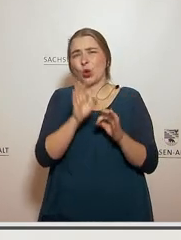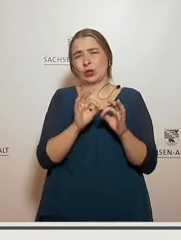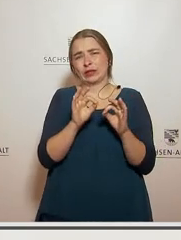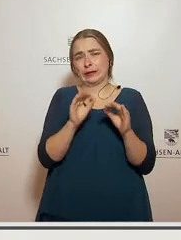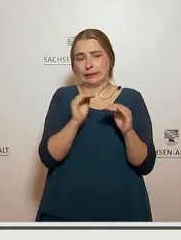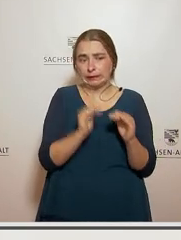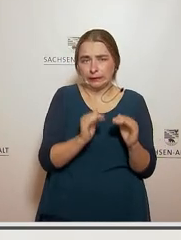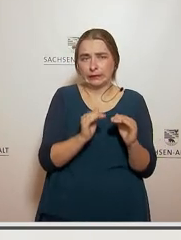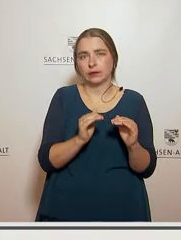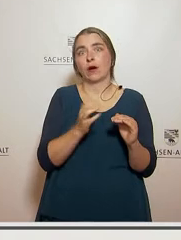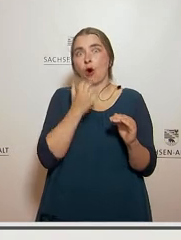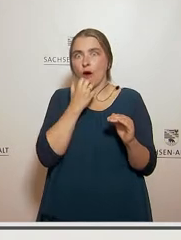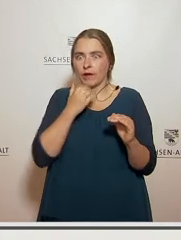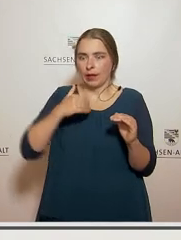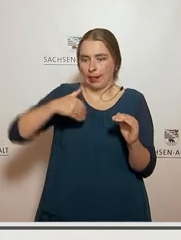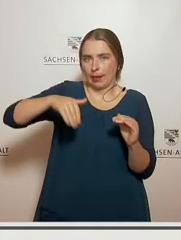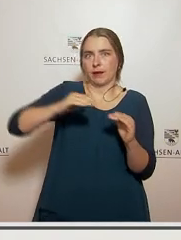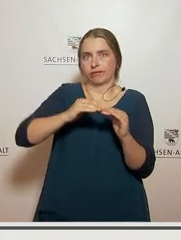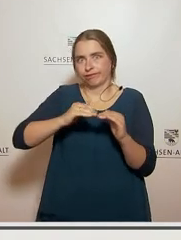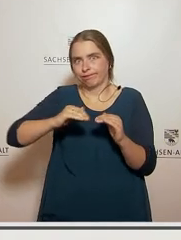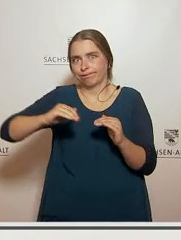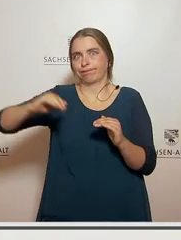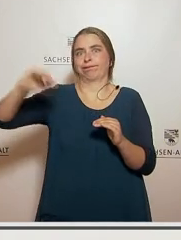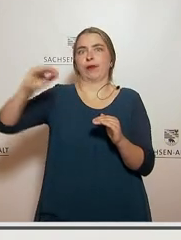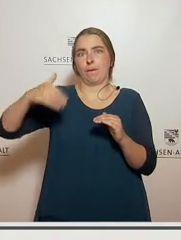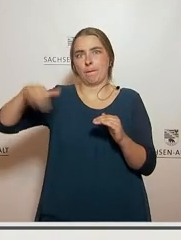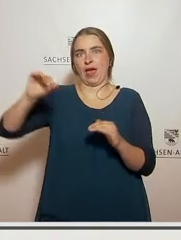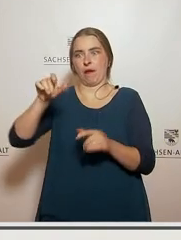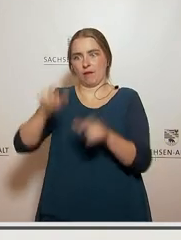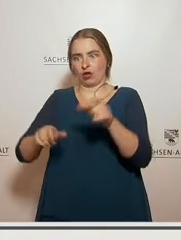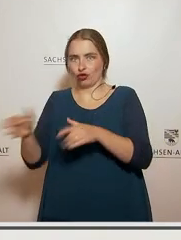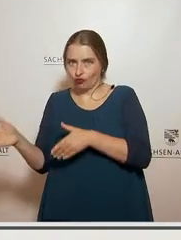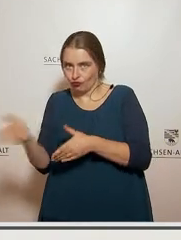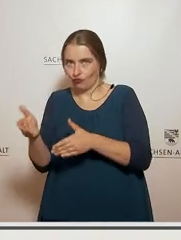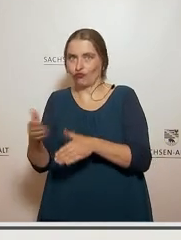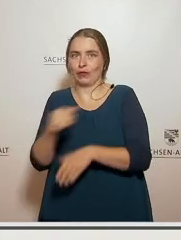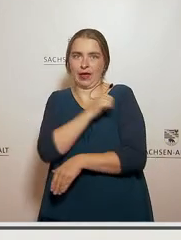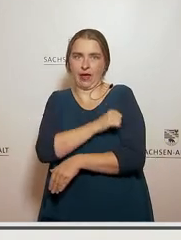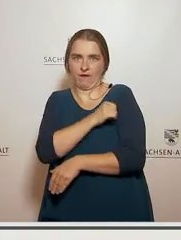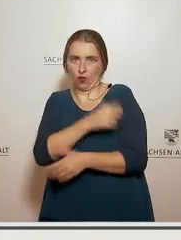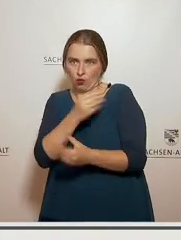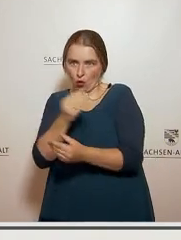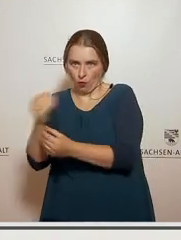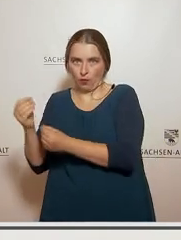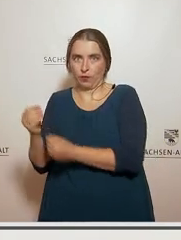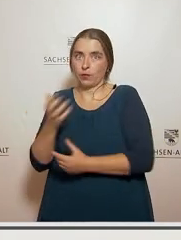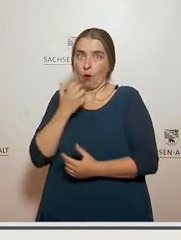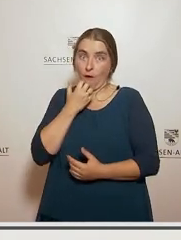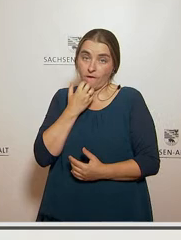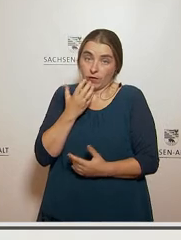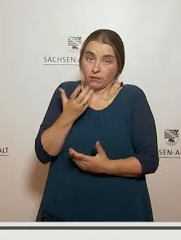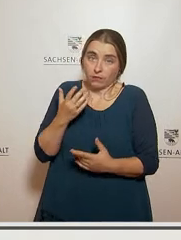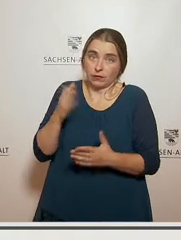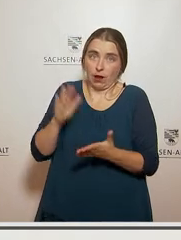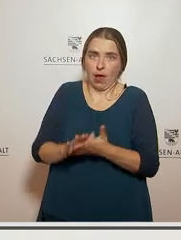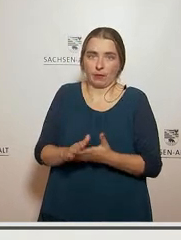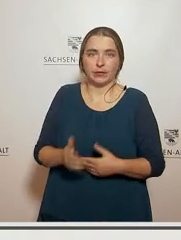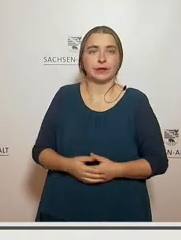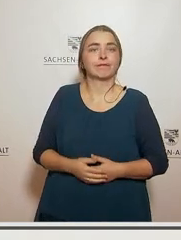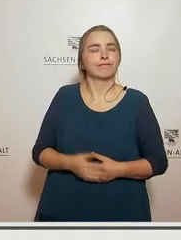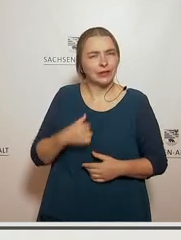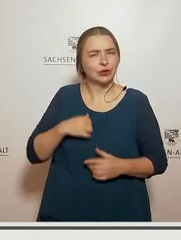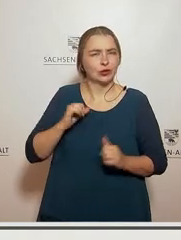weiter verbessern können. Den Appell haben wir schon mehrfach gemacht, den haben wir heute im Kabinett noch mal verstärkt. Soweit von